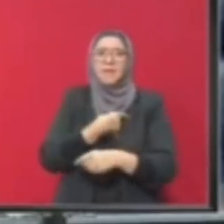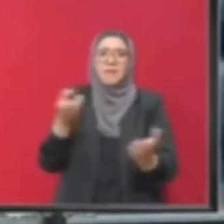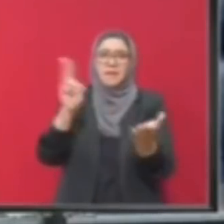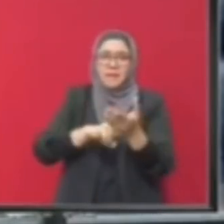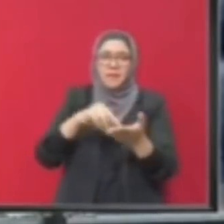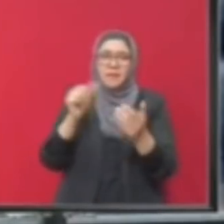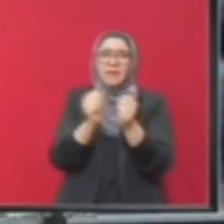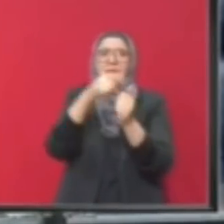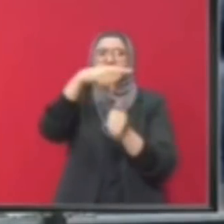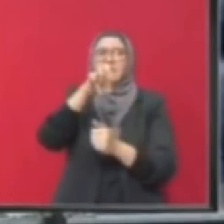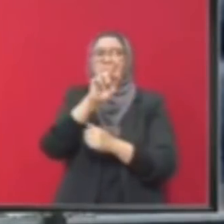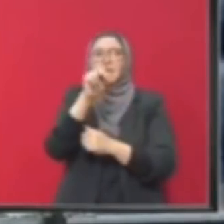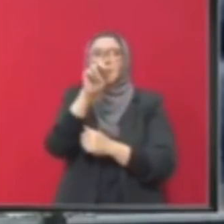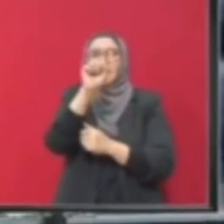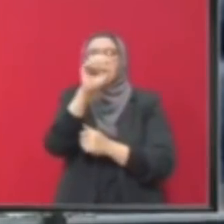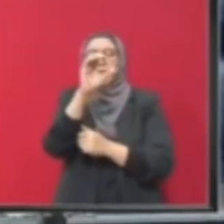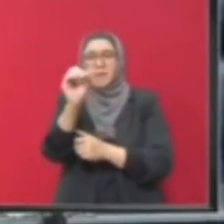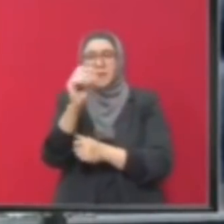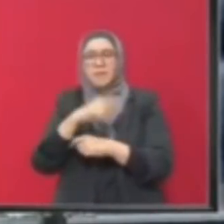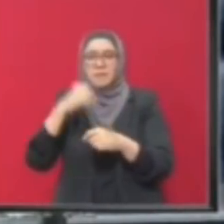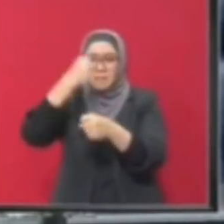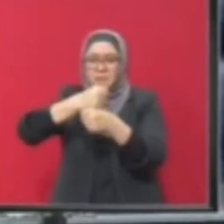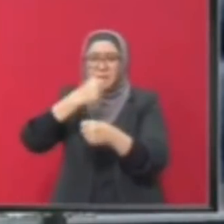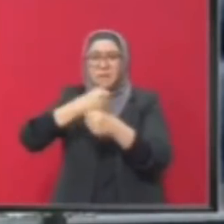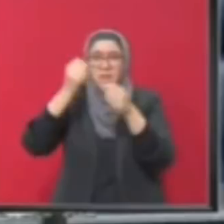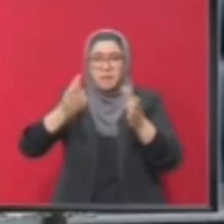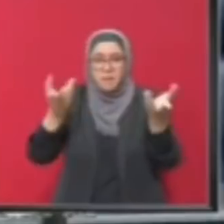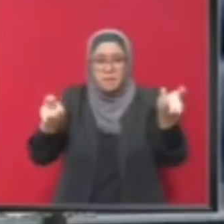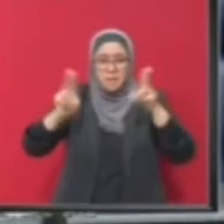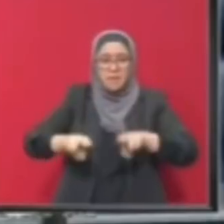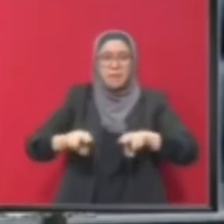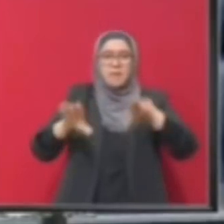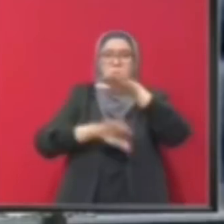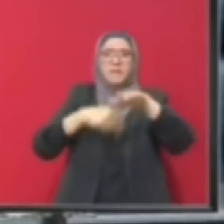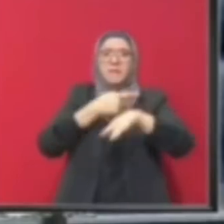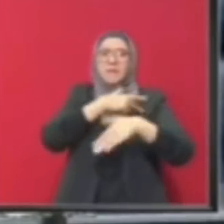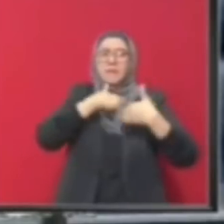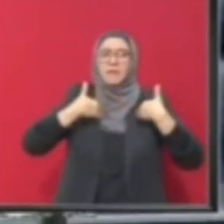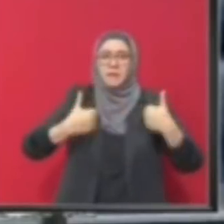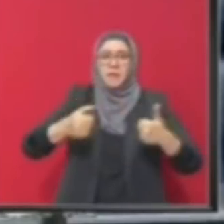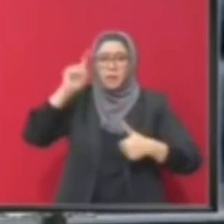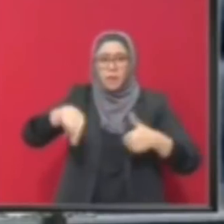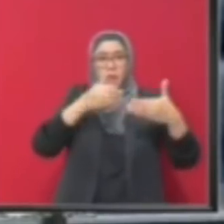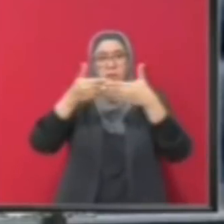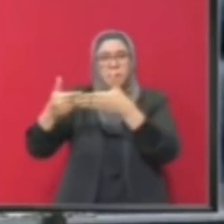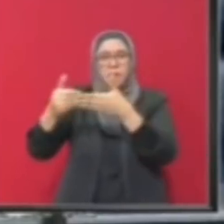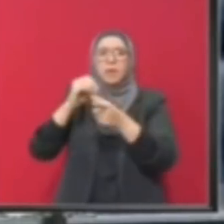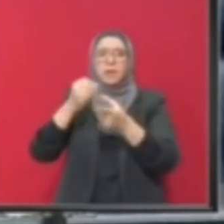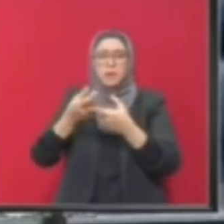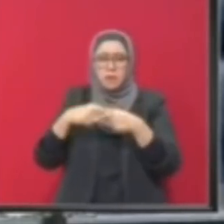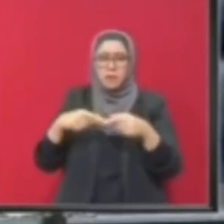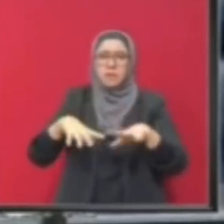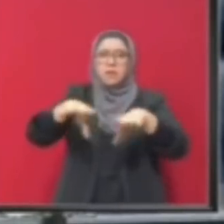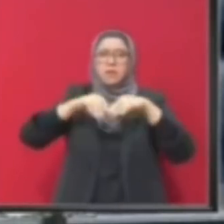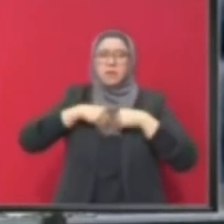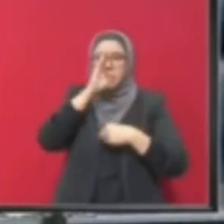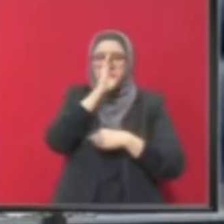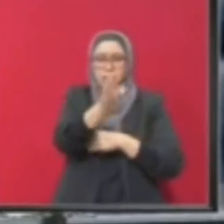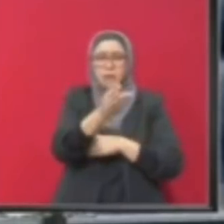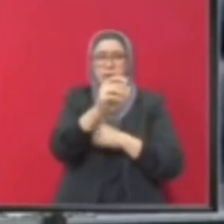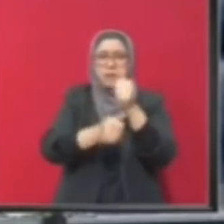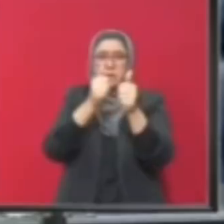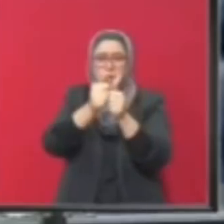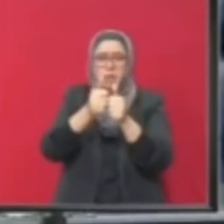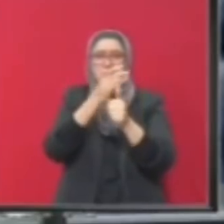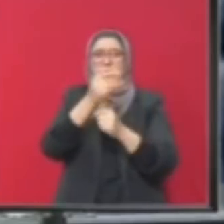Kelima, pekerja kontrak di Kementerian Kesihatan haruslah disambung atau diserapkan. Mereka ini wira negara, mereka harus diberi